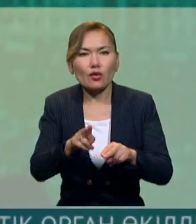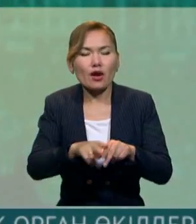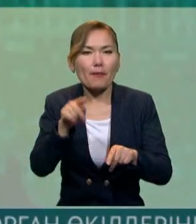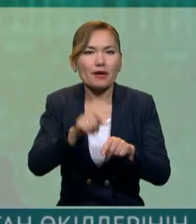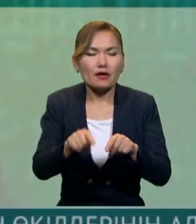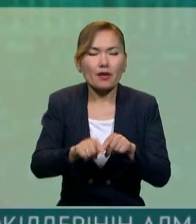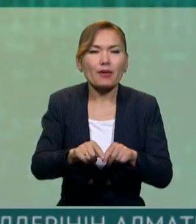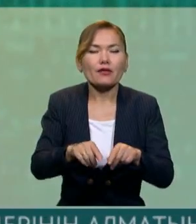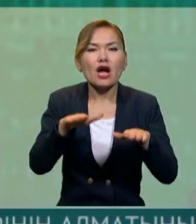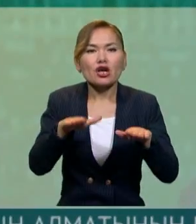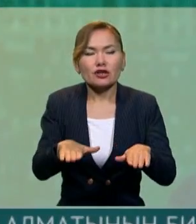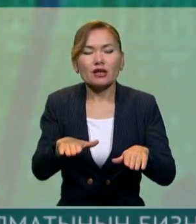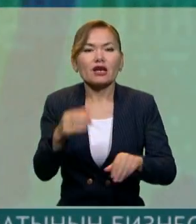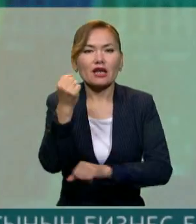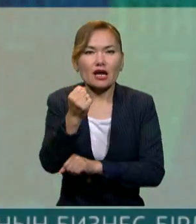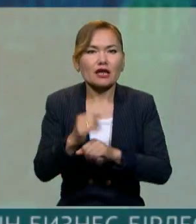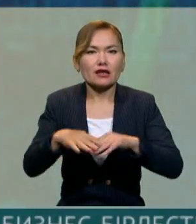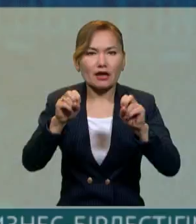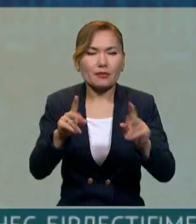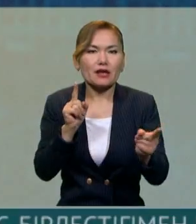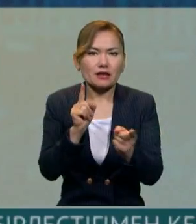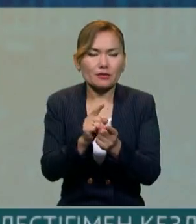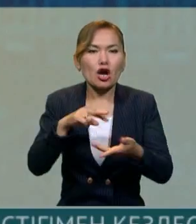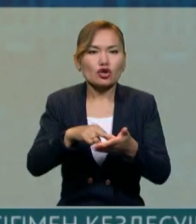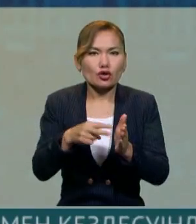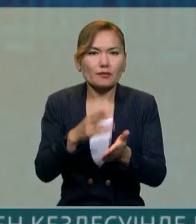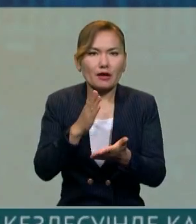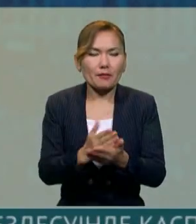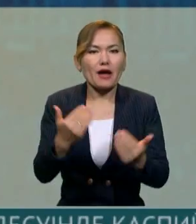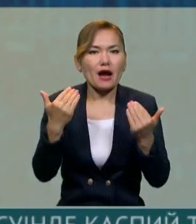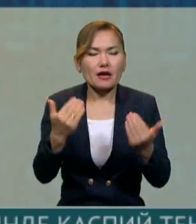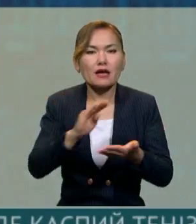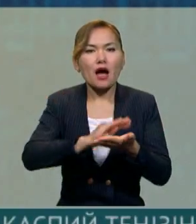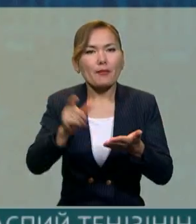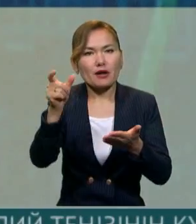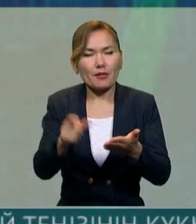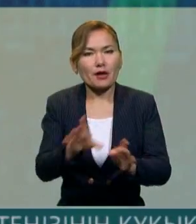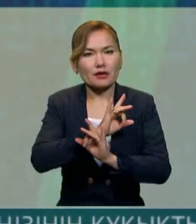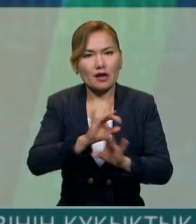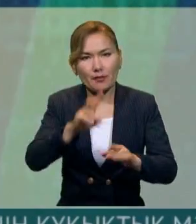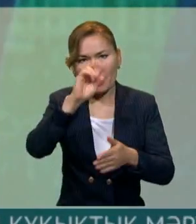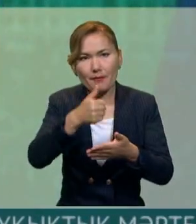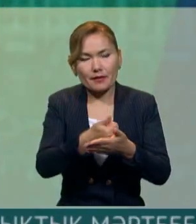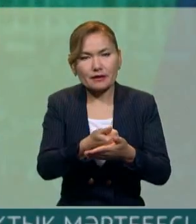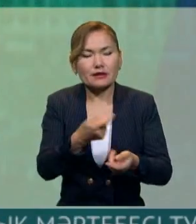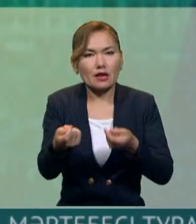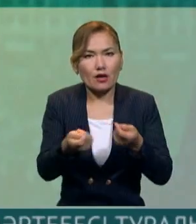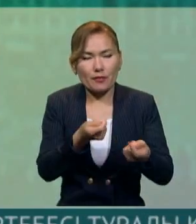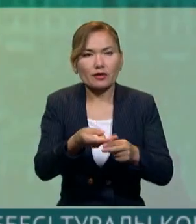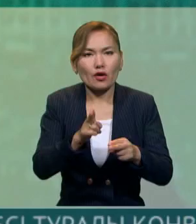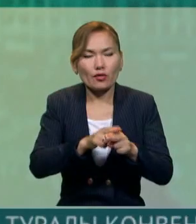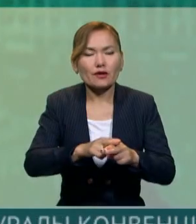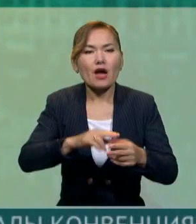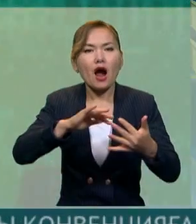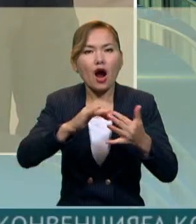диқандармен кездеседі деп жоспарланып отыр. Дәл қазір әріптесім Әсем Қабылбек президенттің жұмыс сапары туралы баяндау үшін бізбен тікелей